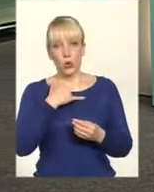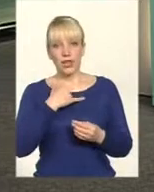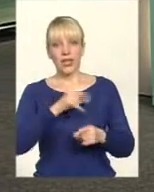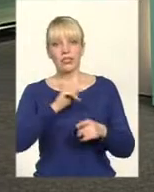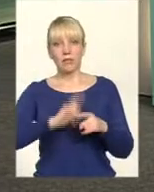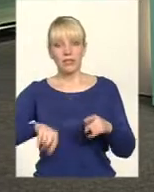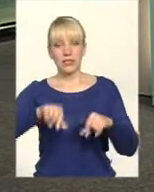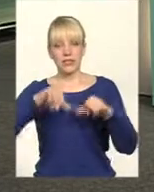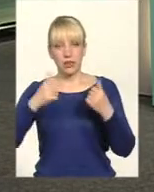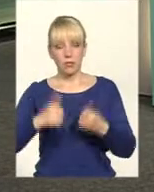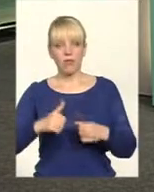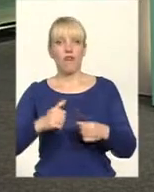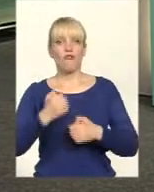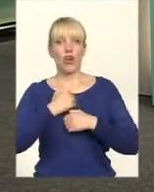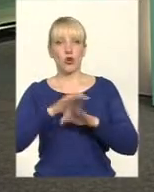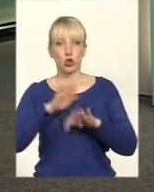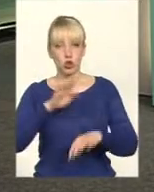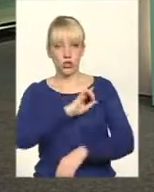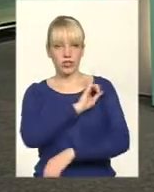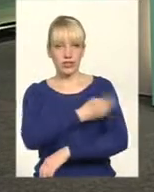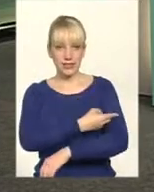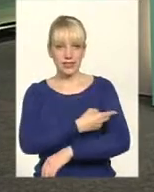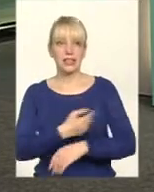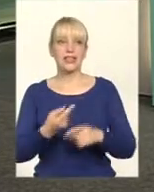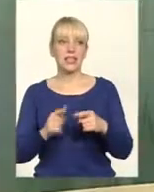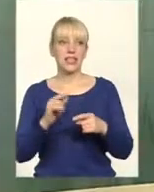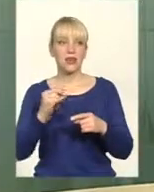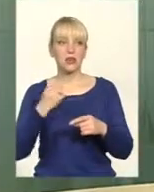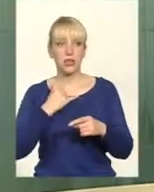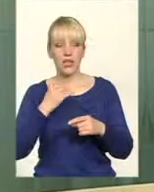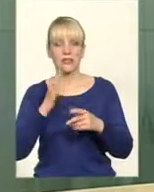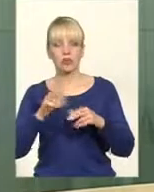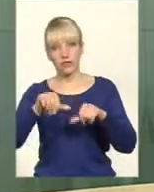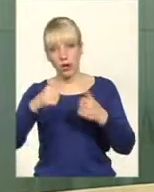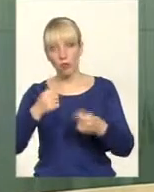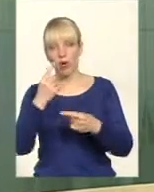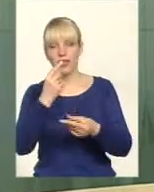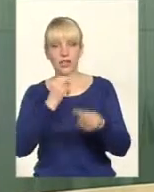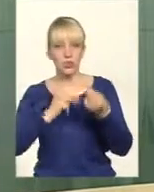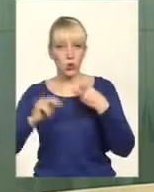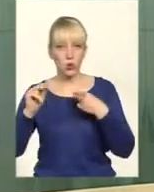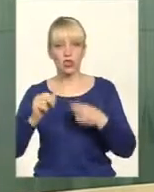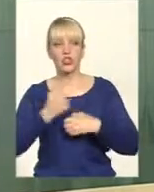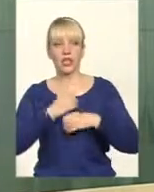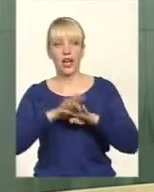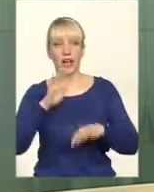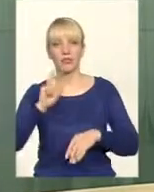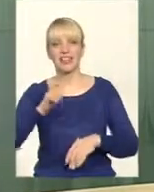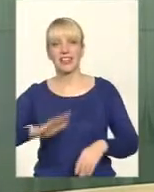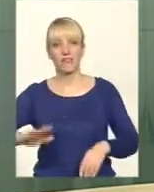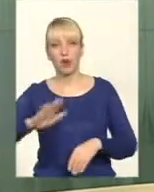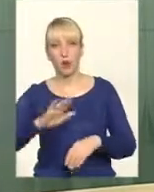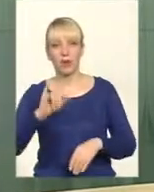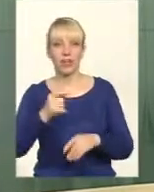швидко сформувалися вооружені сили. У нас зараз, я думаю, що сформується одна з лучших армій Європи, а може